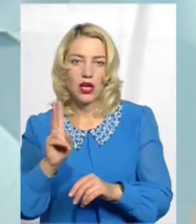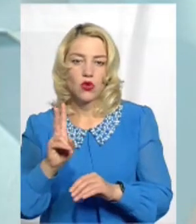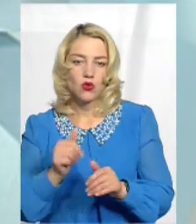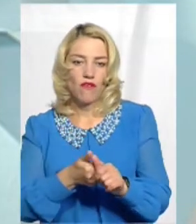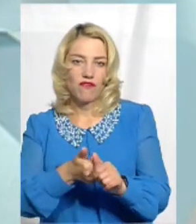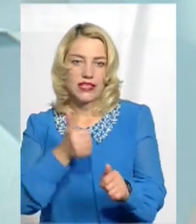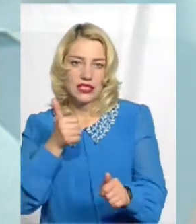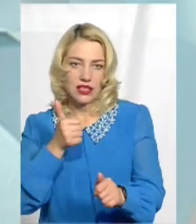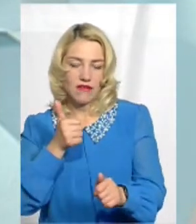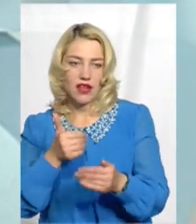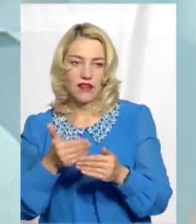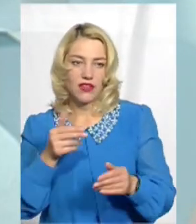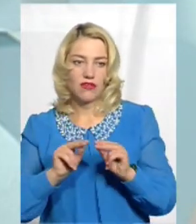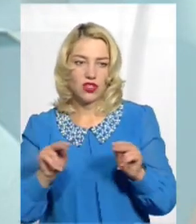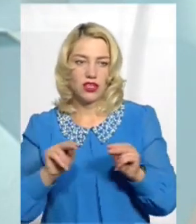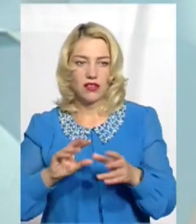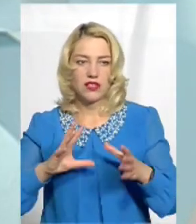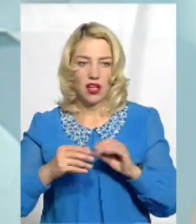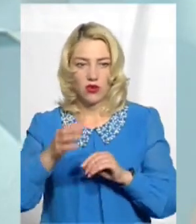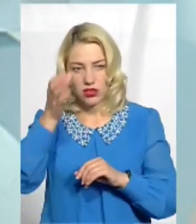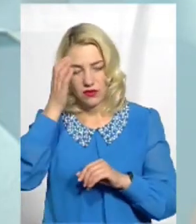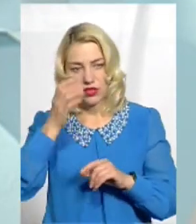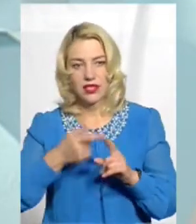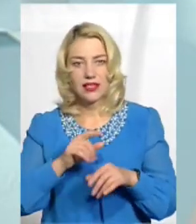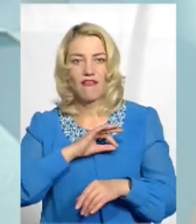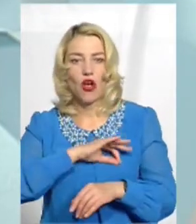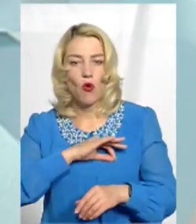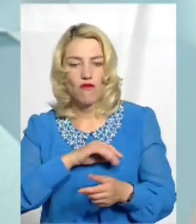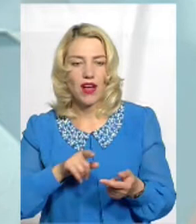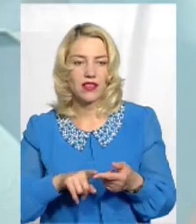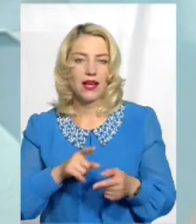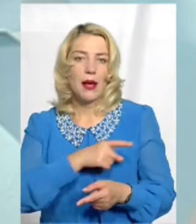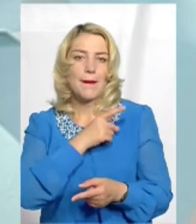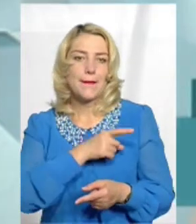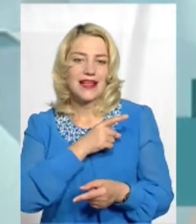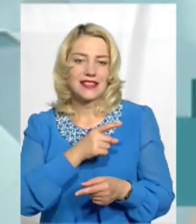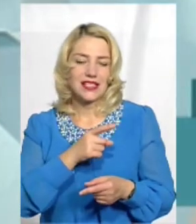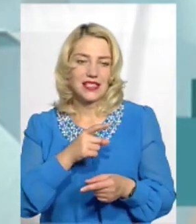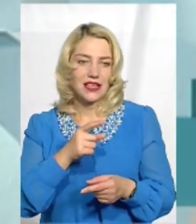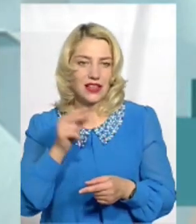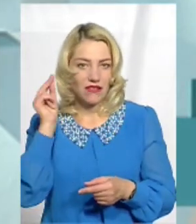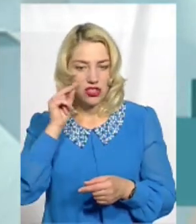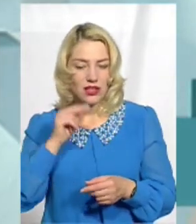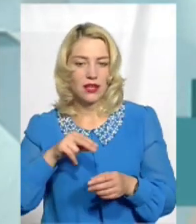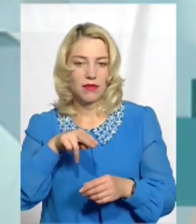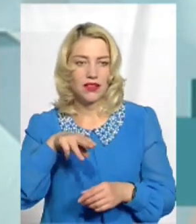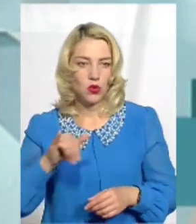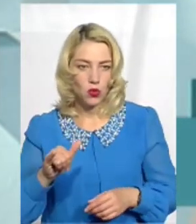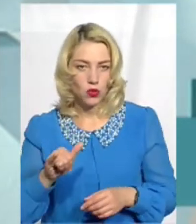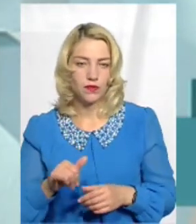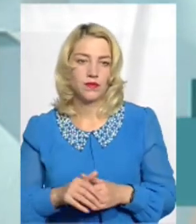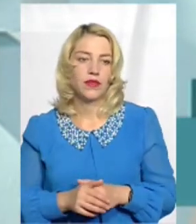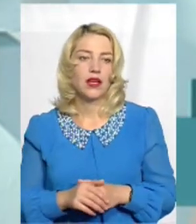відставали від вчителів загальноосвітніх предметів. Це саме вихователів, це майстрів виробничого навчання в закладах професійно-технічної